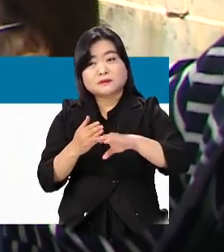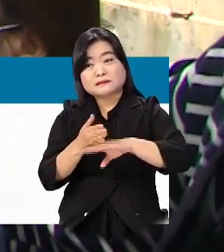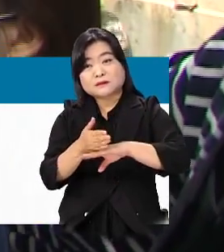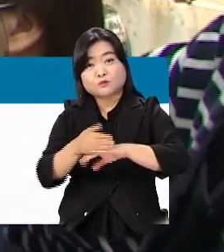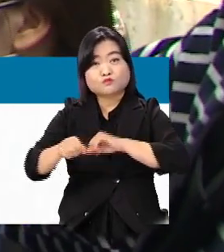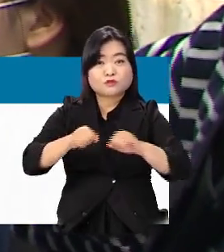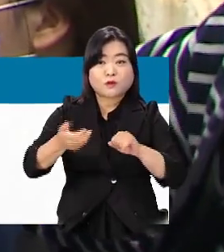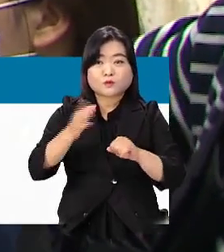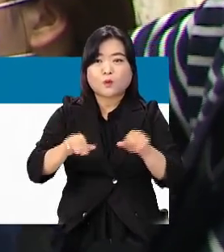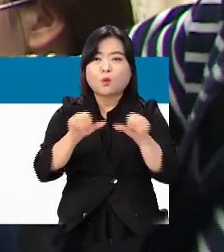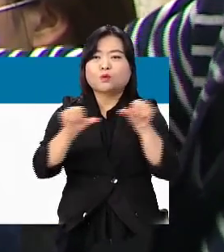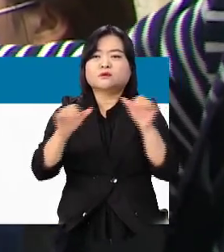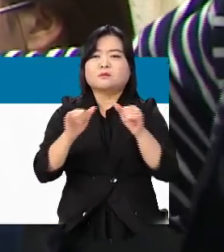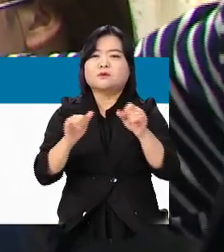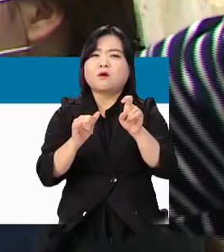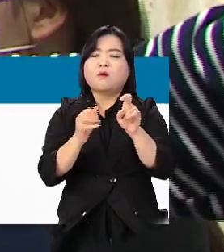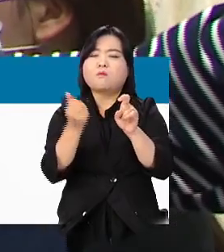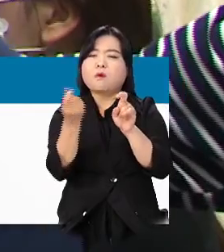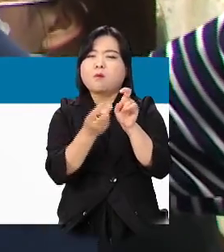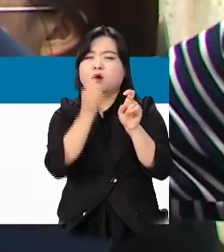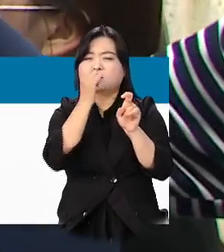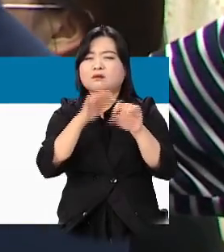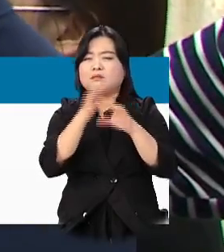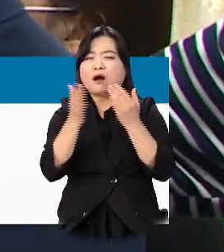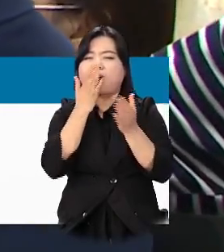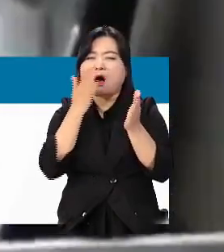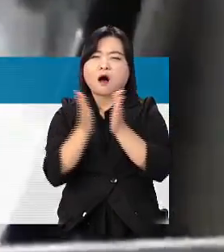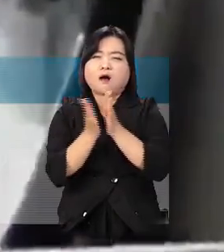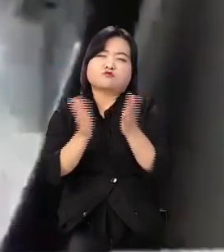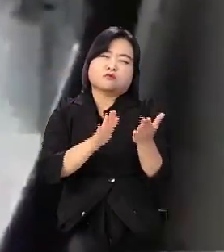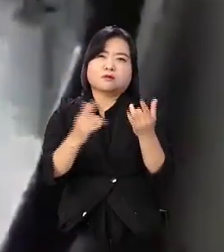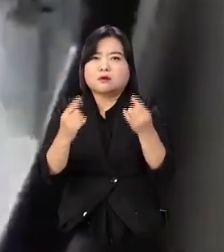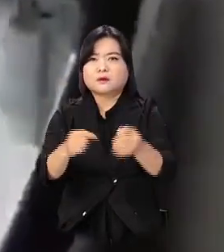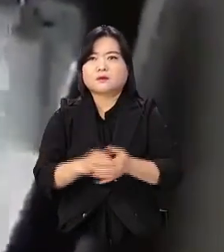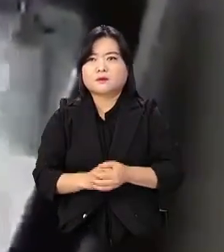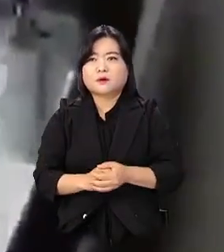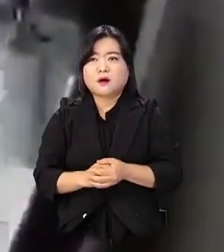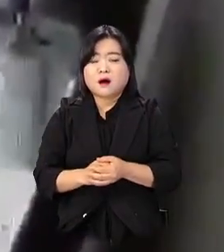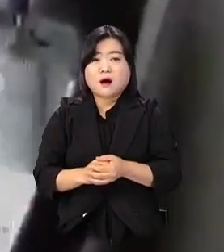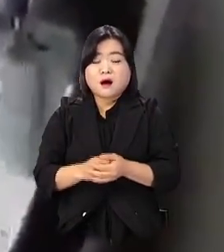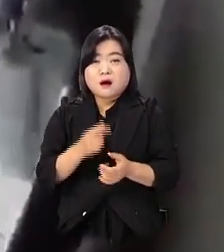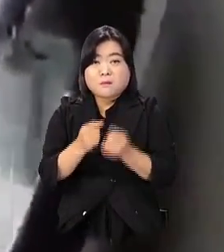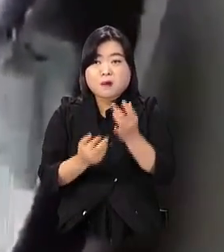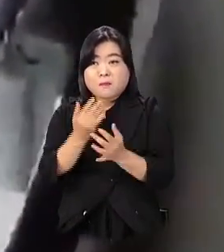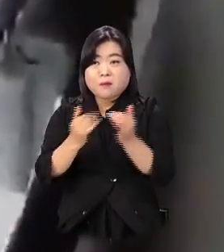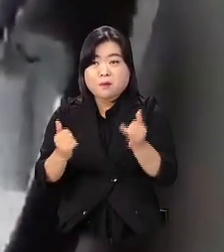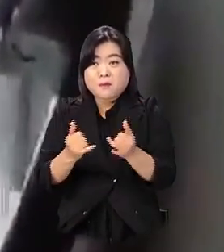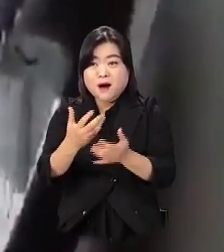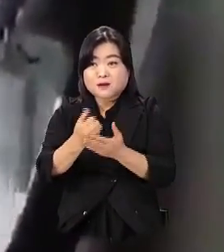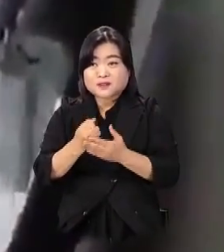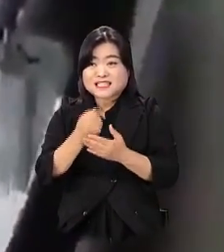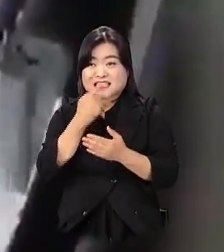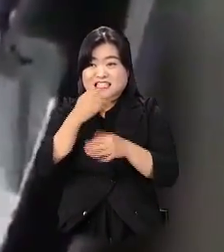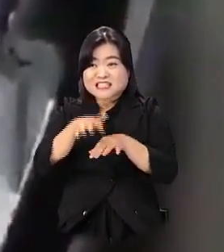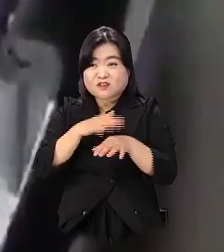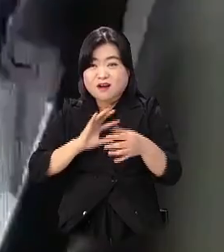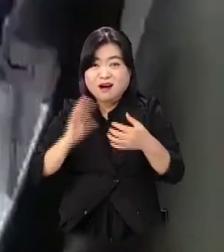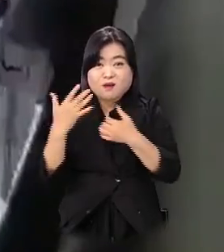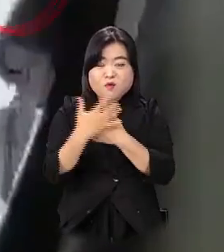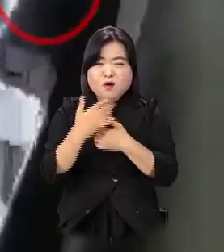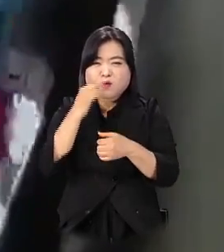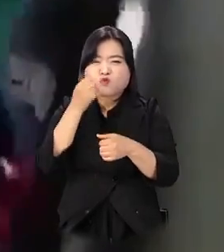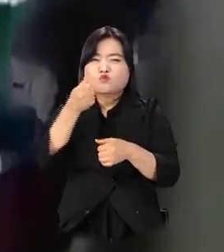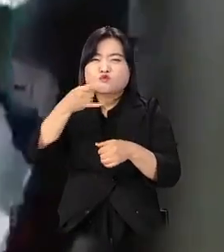있었어도 5층 사람들 한 10몇 명 있었는데 다 죽었을 것 같아요. 방화범이 들고 온 흰 천으로 쌓인 물건은